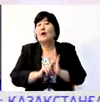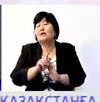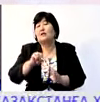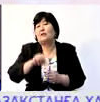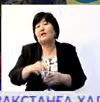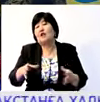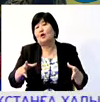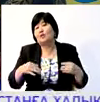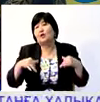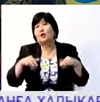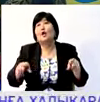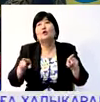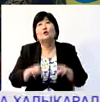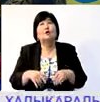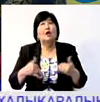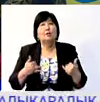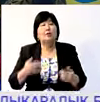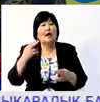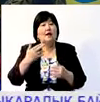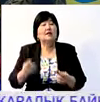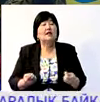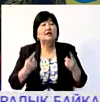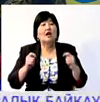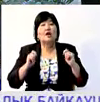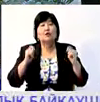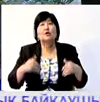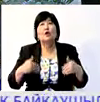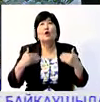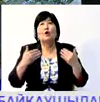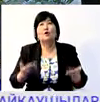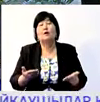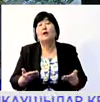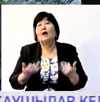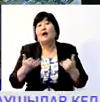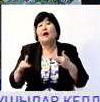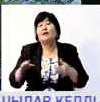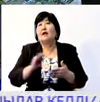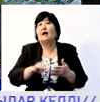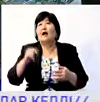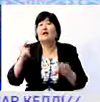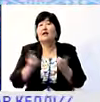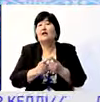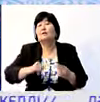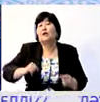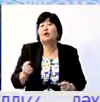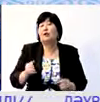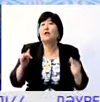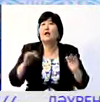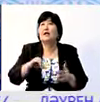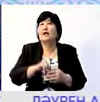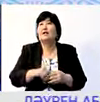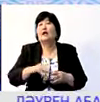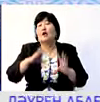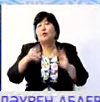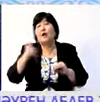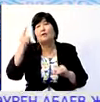бірге жүресіз. Сондықтан бүгінгі аға сіздің мерейтойыңыз құтты болсын. Тағылымды шараға қаламгердің әріптестері мен замандас достары қатысып,